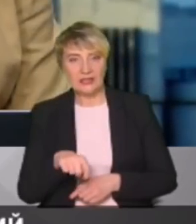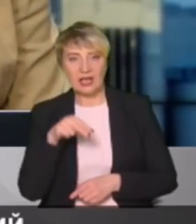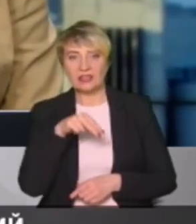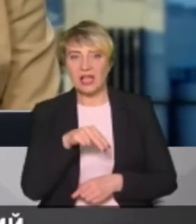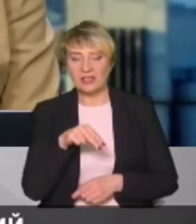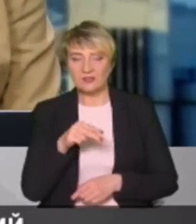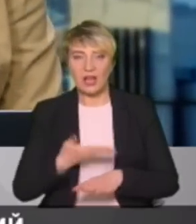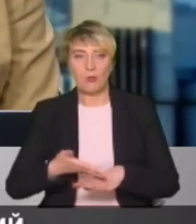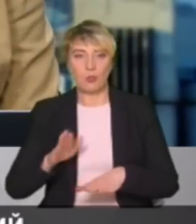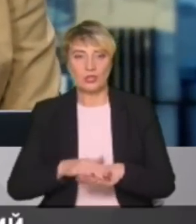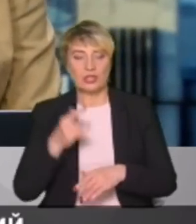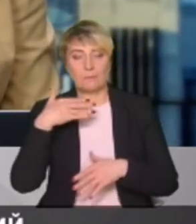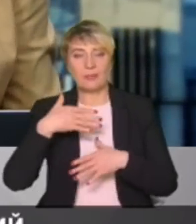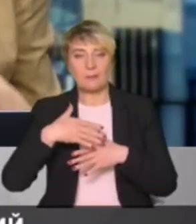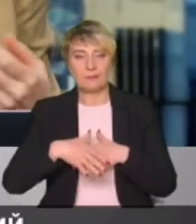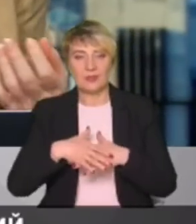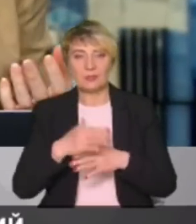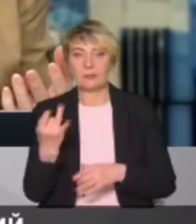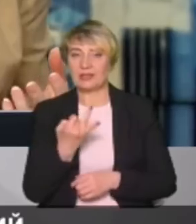Вот интересно было бы понимать, это